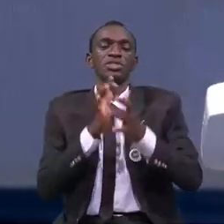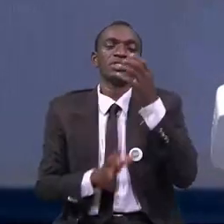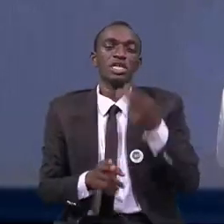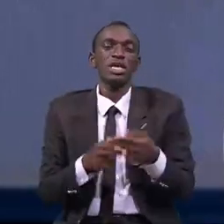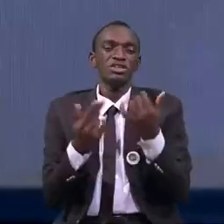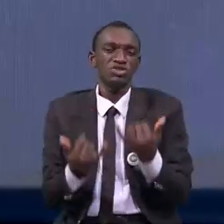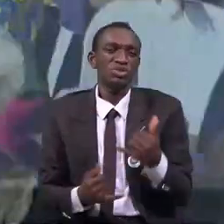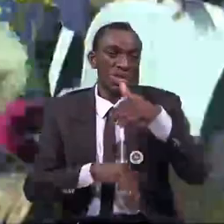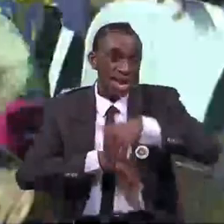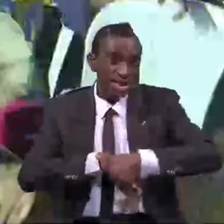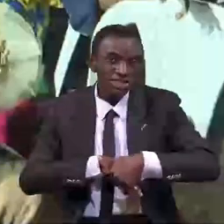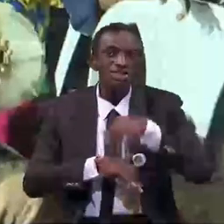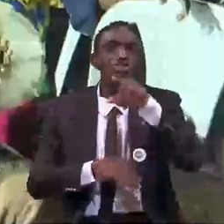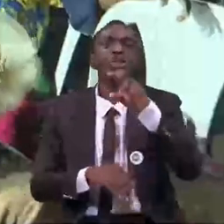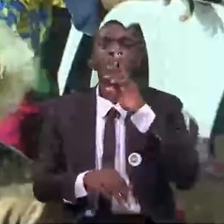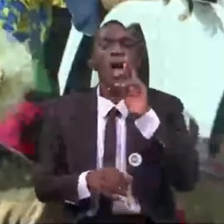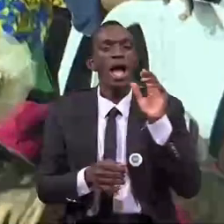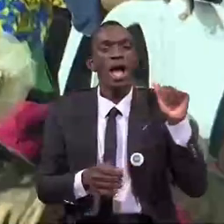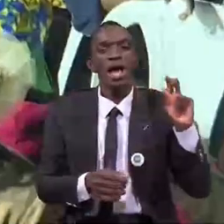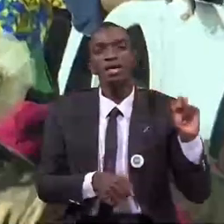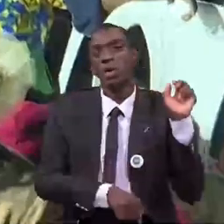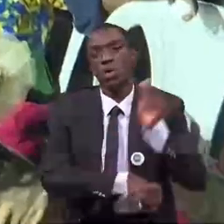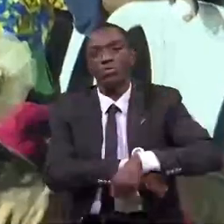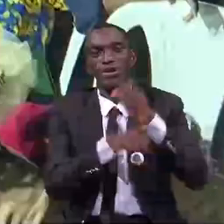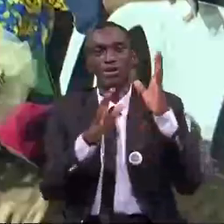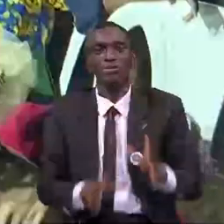vie ce soir vous êtes